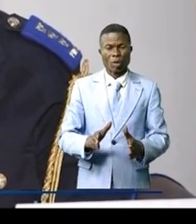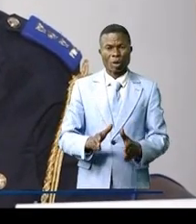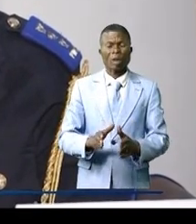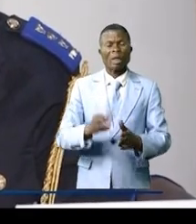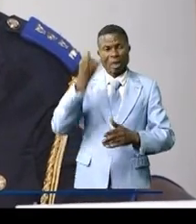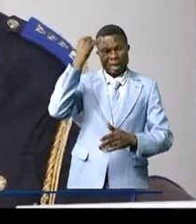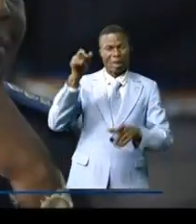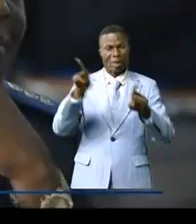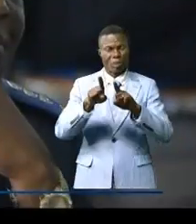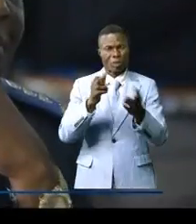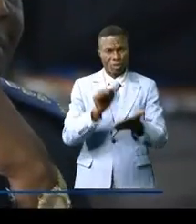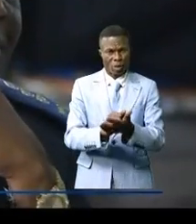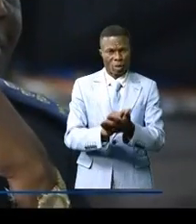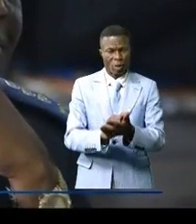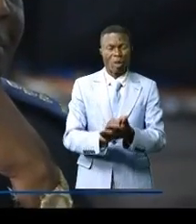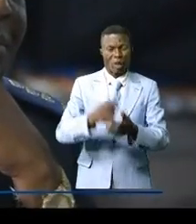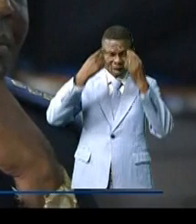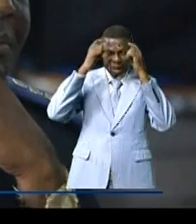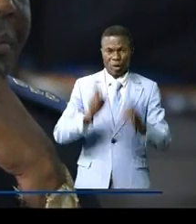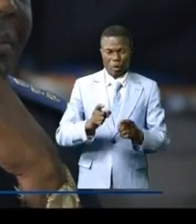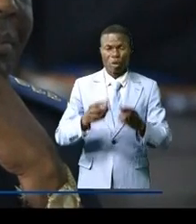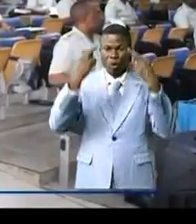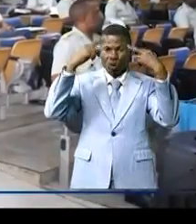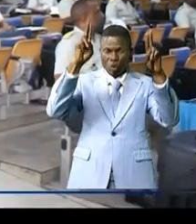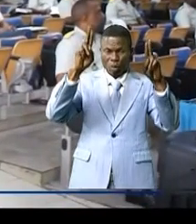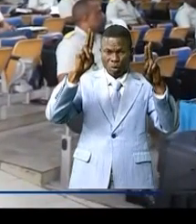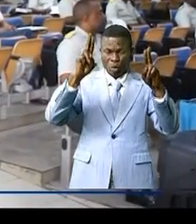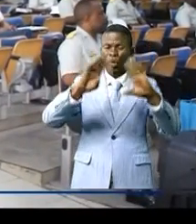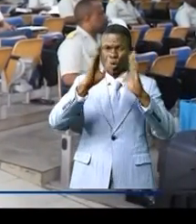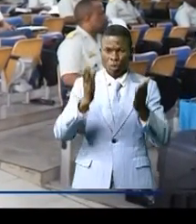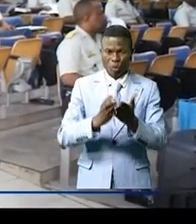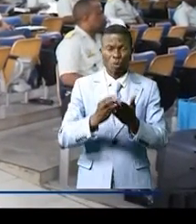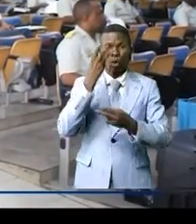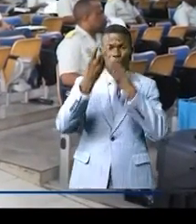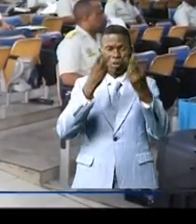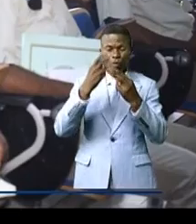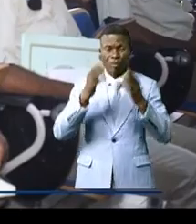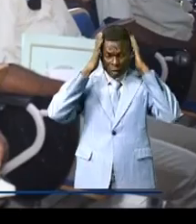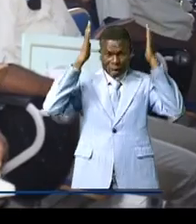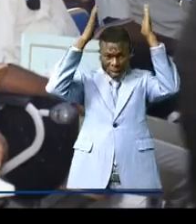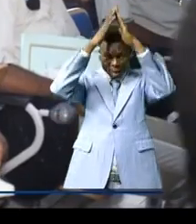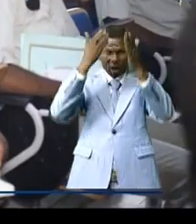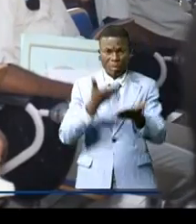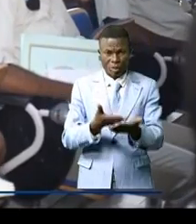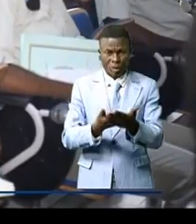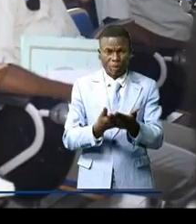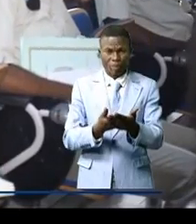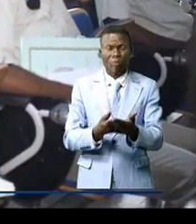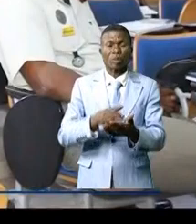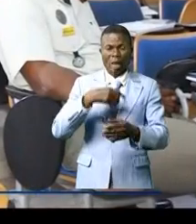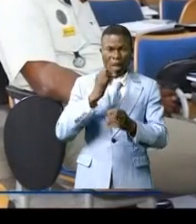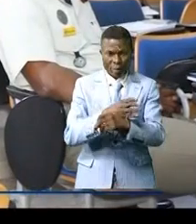dans le même sens. Elle ne jure que sur la réussite tous azimuts du séjour pontifical. Et elle est déjà à